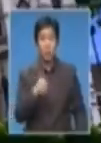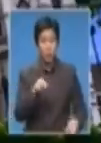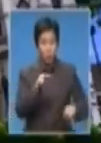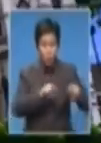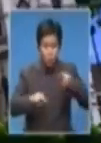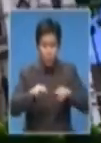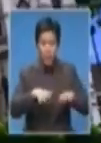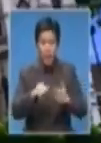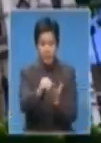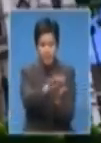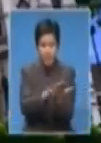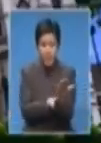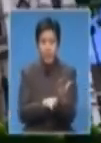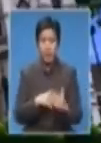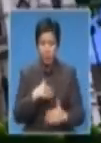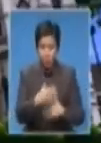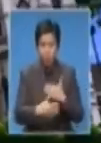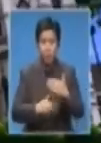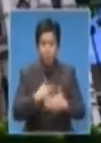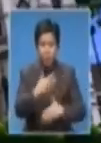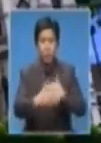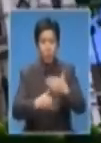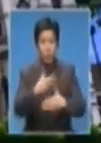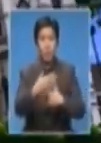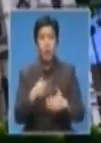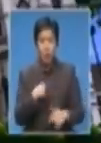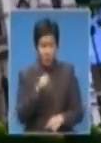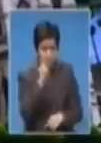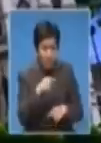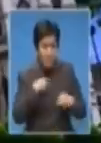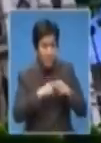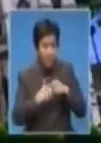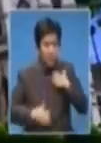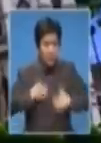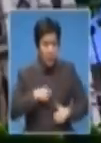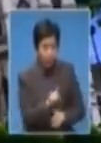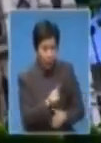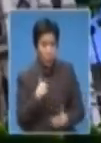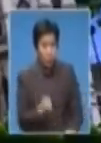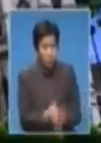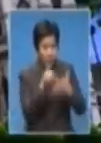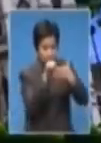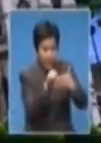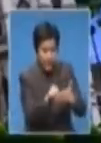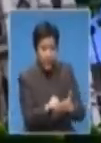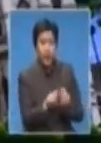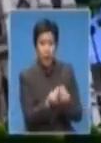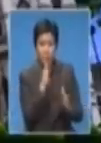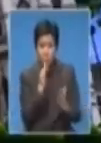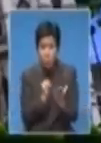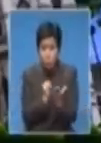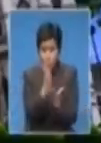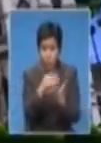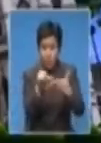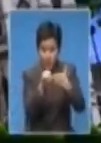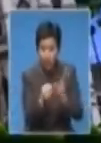ารราชการแผ่นดินเพื่อให้ทุกอย่างเดินหน้าไปได้นะครับเร่งแก้ไขปัญหาความเดือดร้อนเร่งด่วนสิ่งที่บกพร่องไม่ถูกต้องนะน